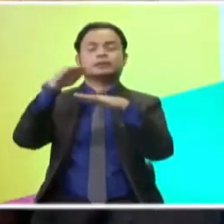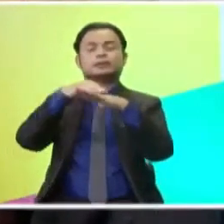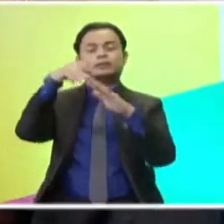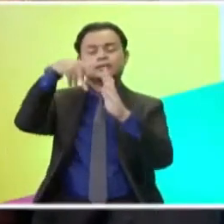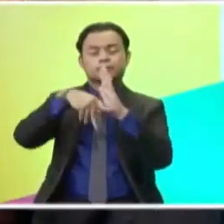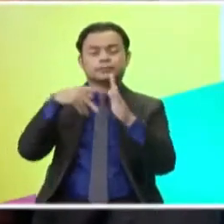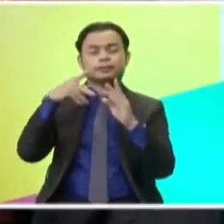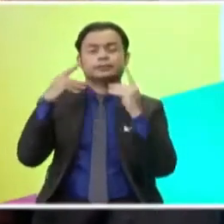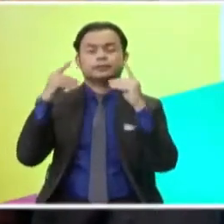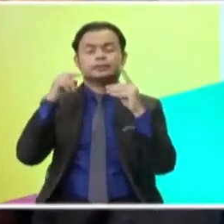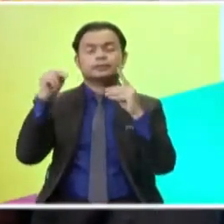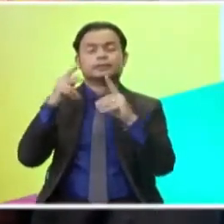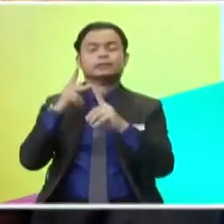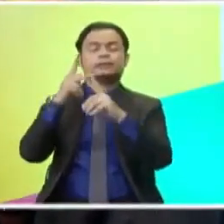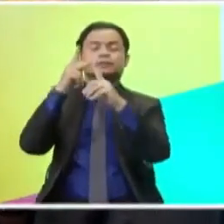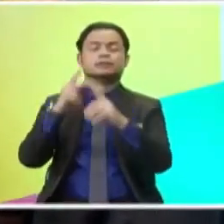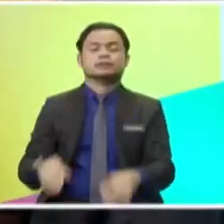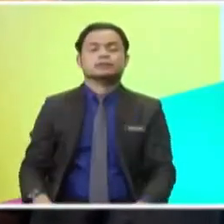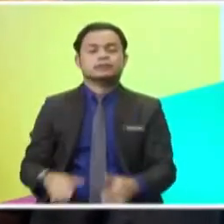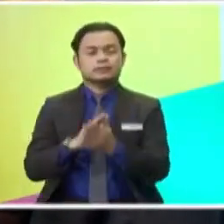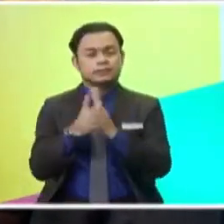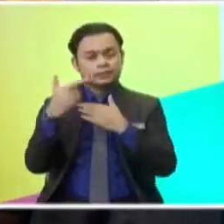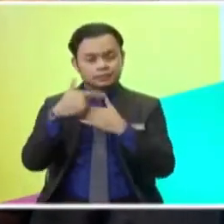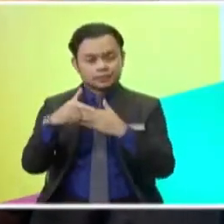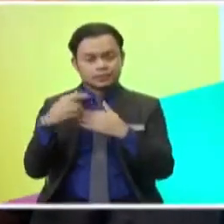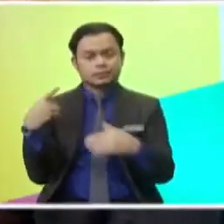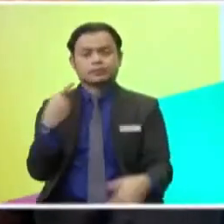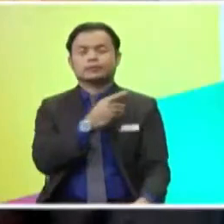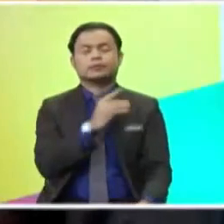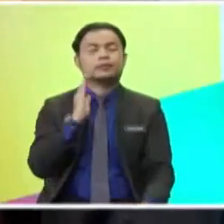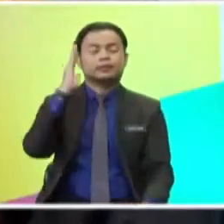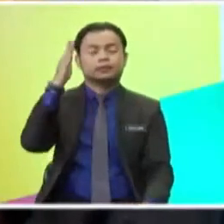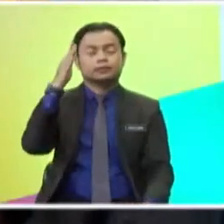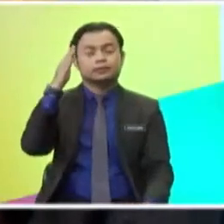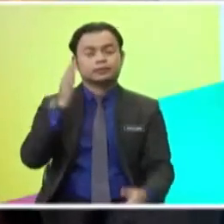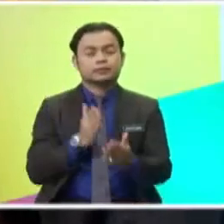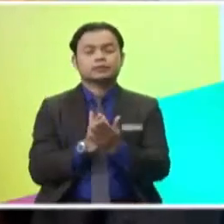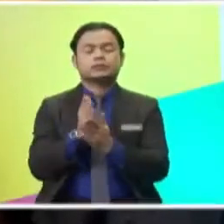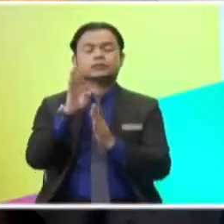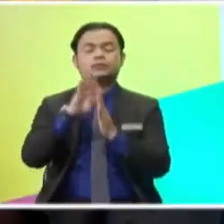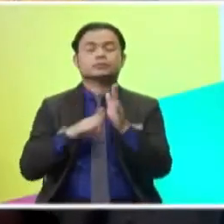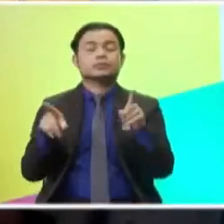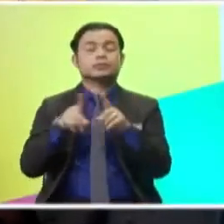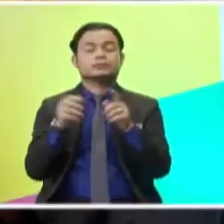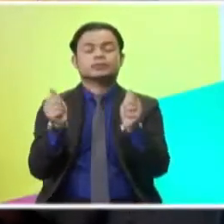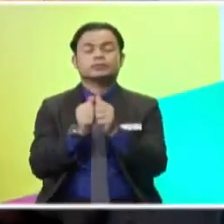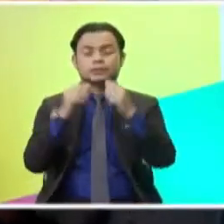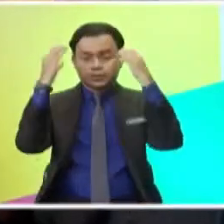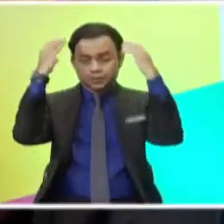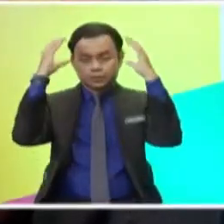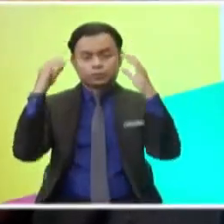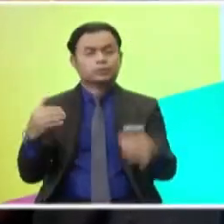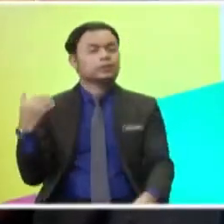Jadi selepas ini kita akan terus bersama dengan Cikgu Zakaria dan Cikgu Liana. Sebelum tu, Yuyu minta izin Cikgu Zakaria dan Cikgu Liana, Yuyu nak tanya soalan cepuk